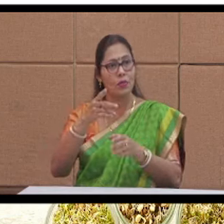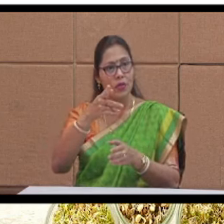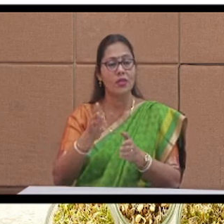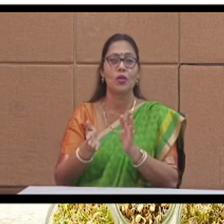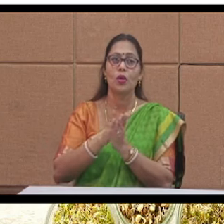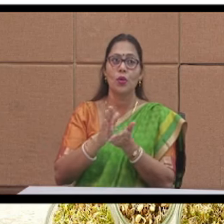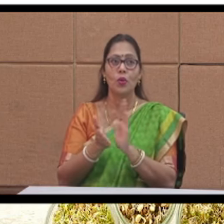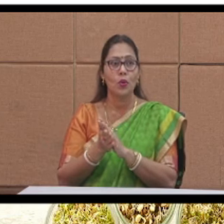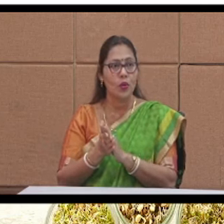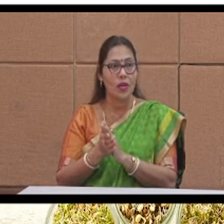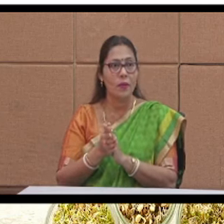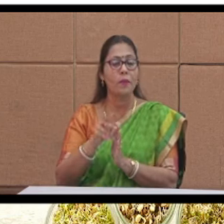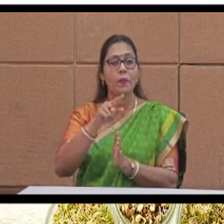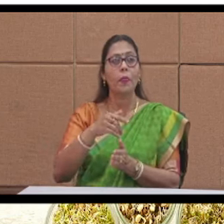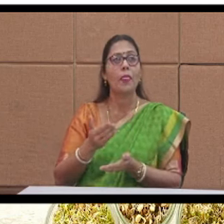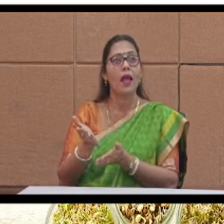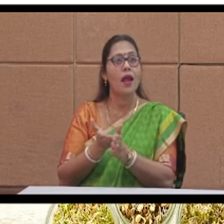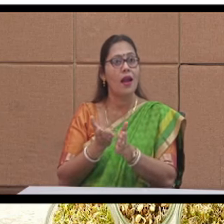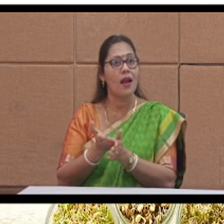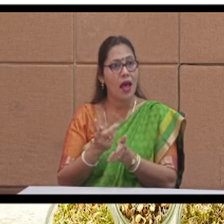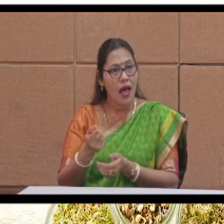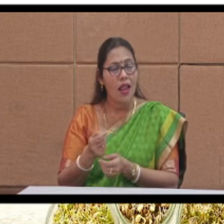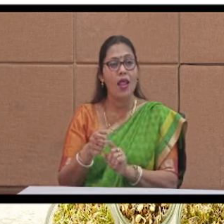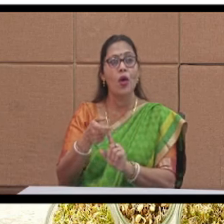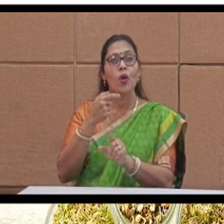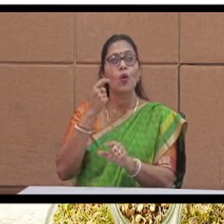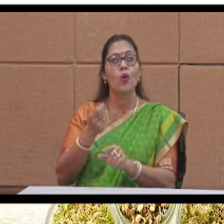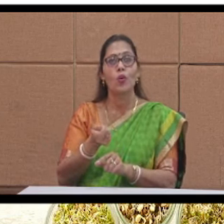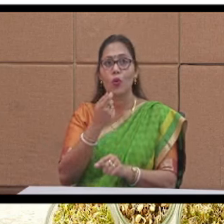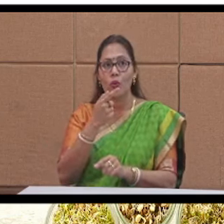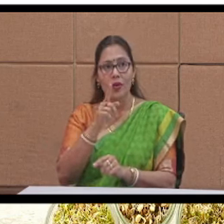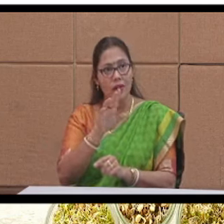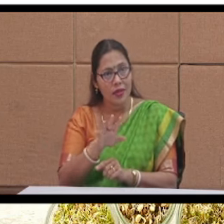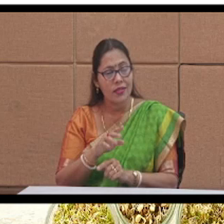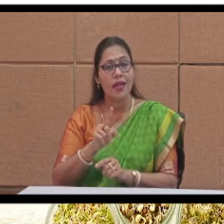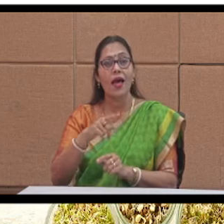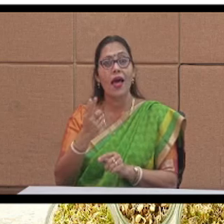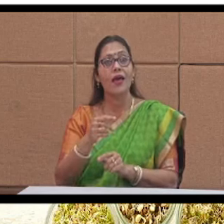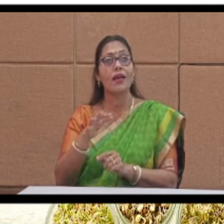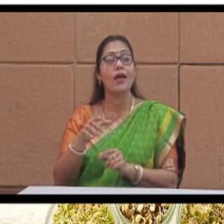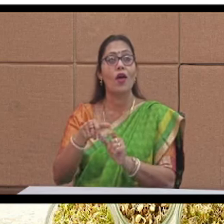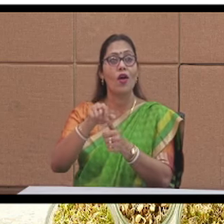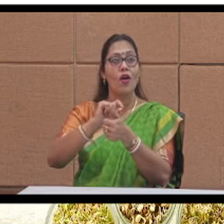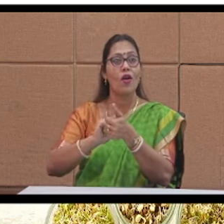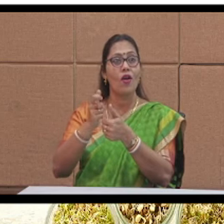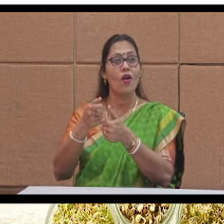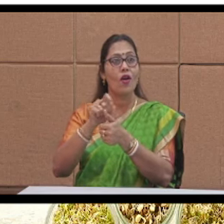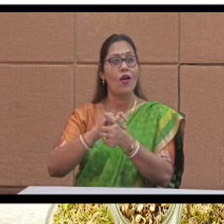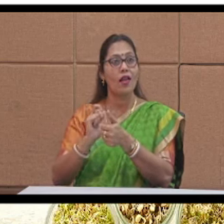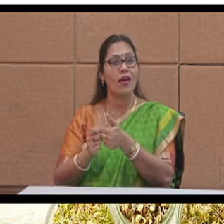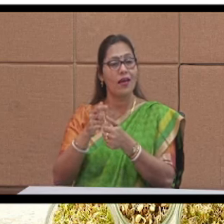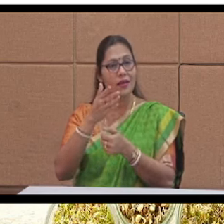আছে তার সঙ্গে সম্বরের ডাল আছে ঘুগনি আছে পাশে একদম পাকা কলা